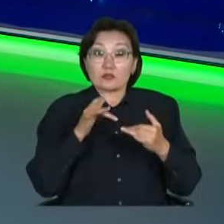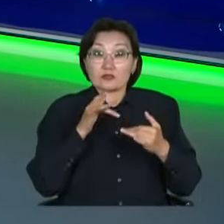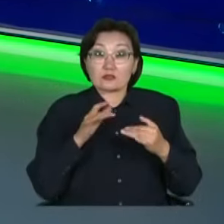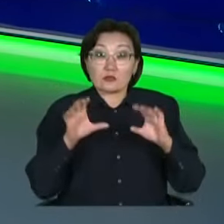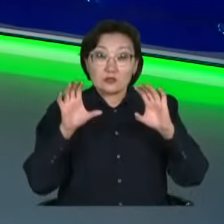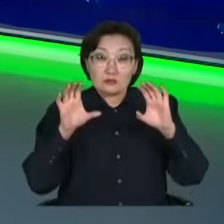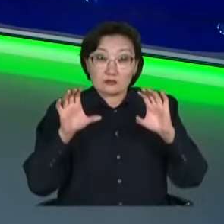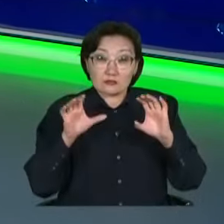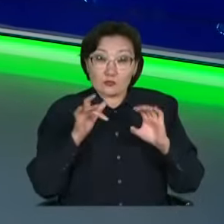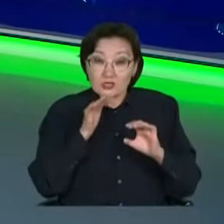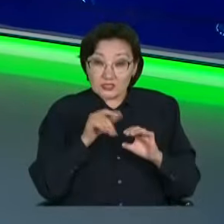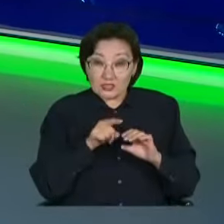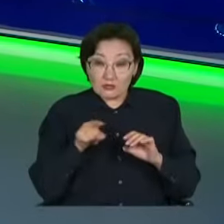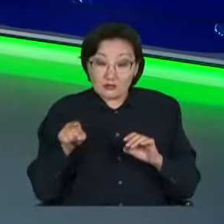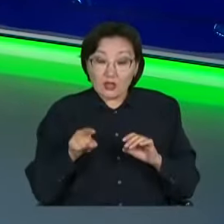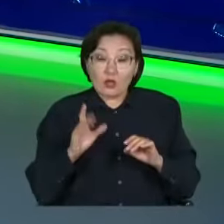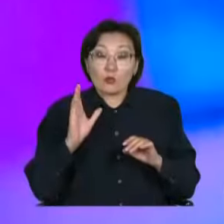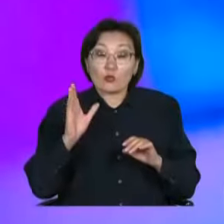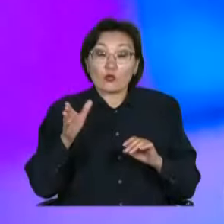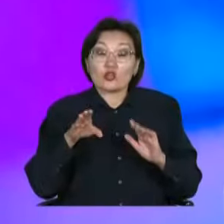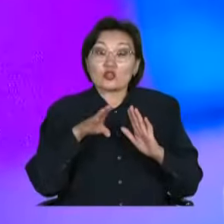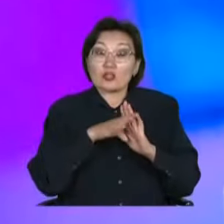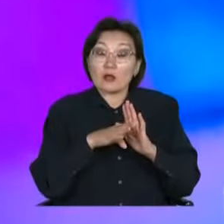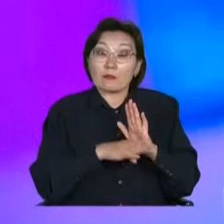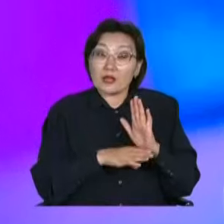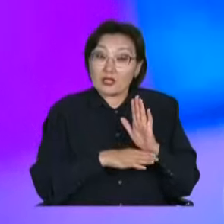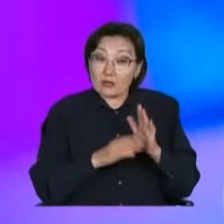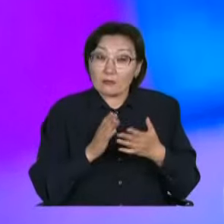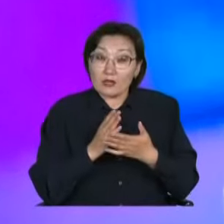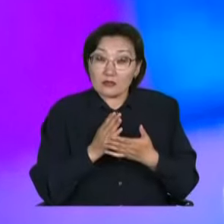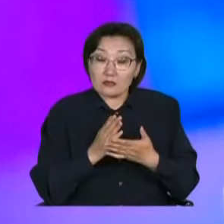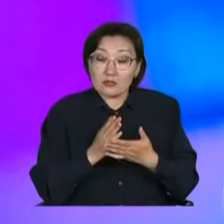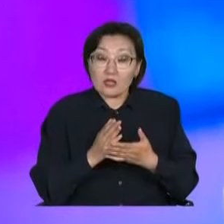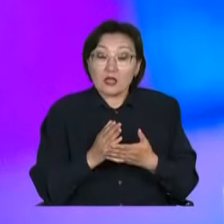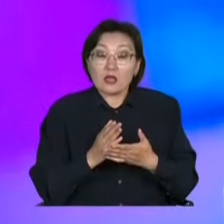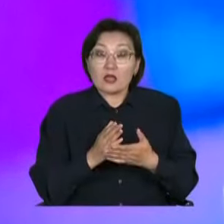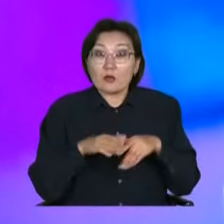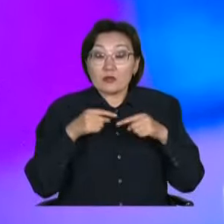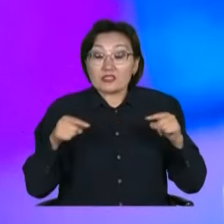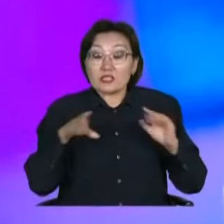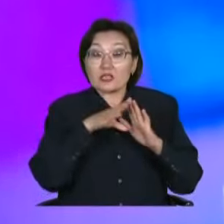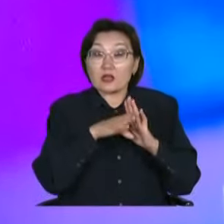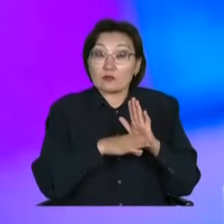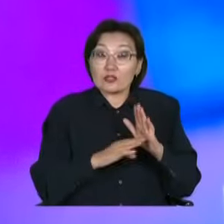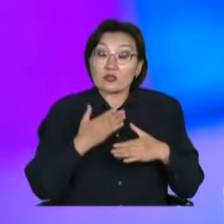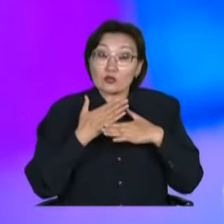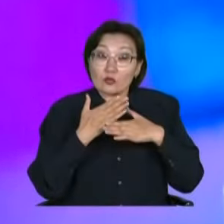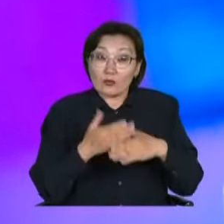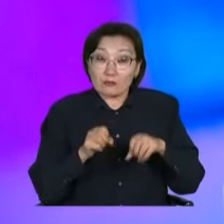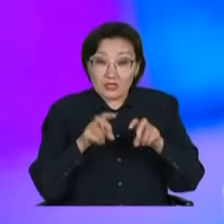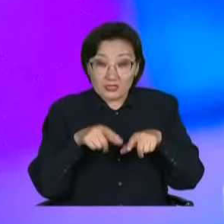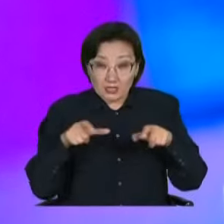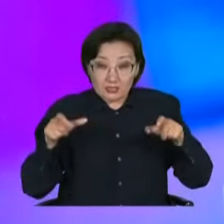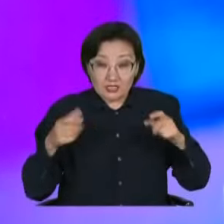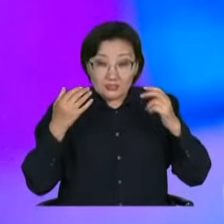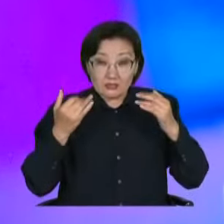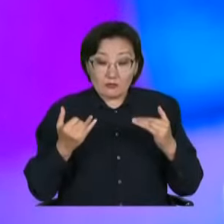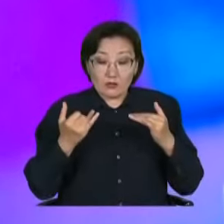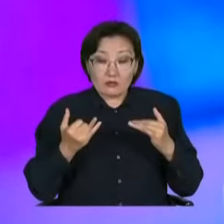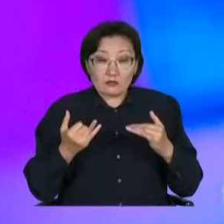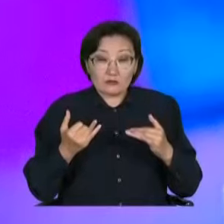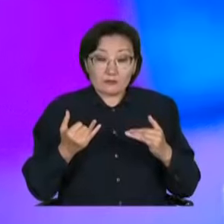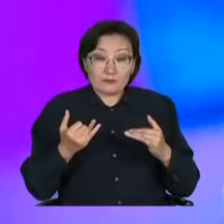заманауи болашақ программасы бар, басқа да программалардың арқасында мамандар қазір